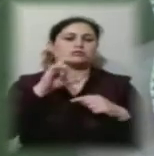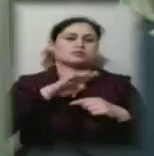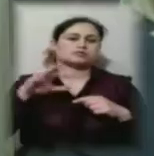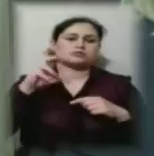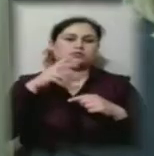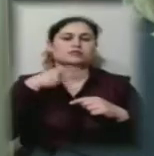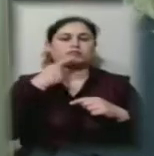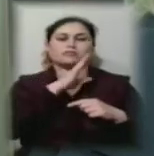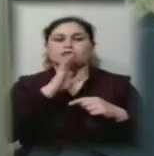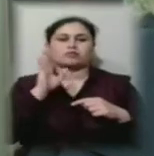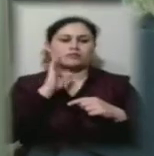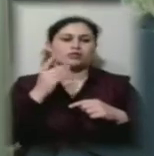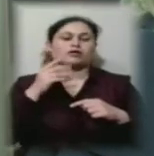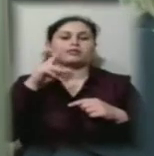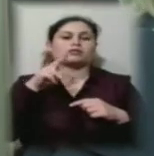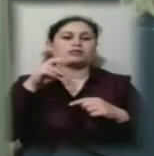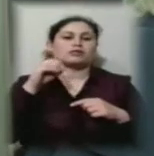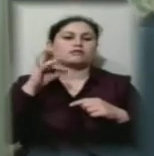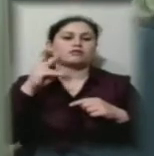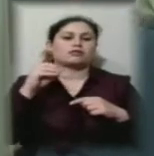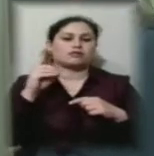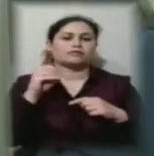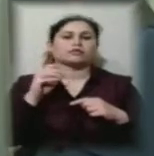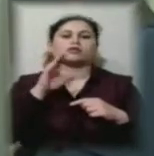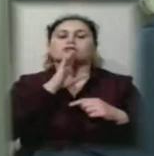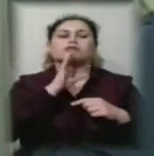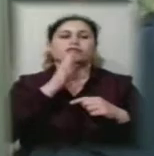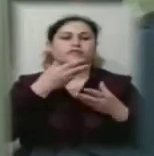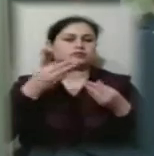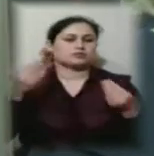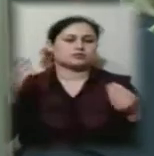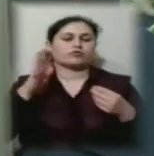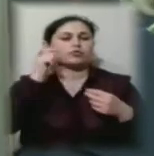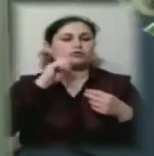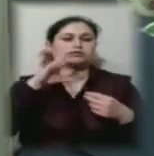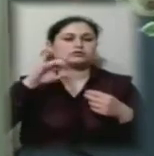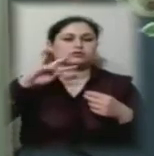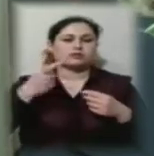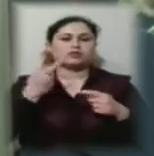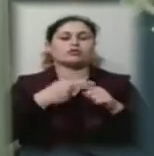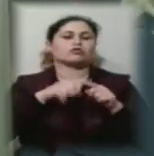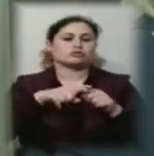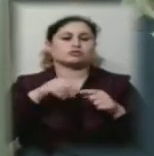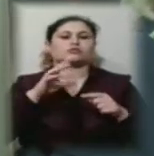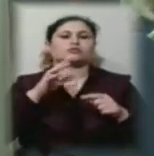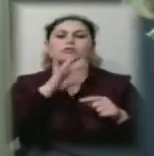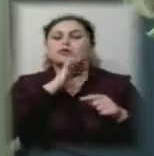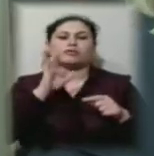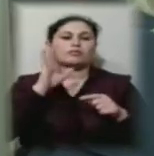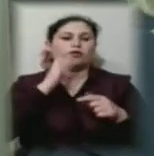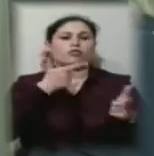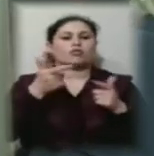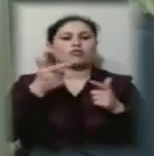«Дефилє – дівчина весна в українському стилі. Тобто ми, матусі, готували